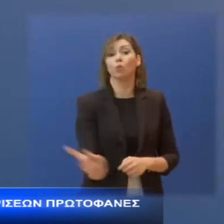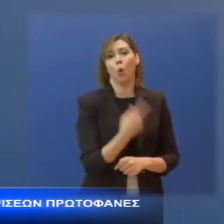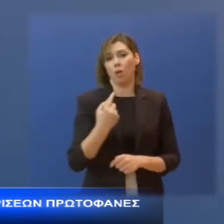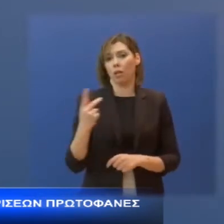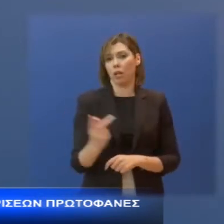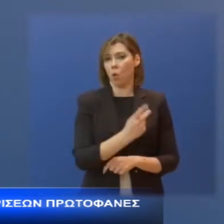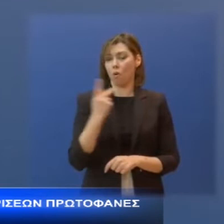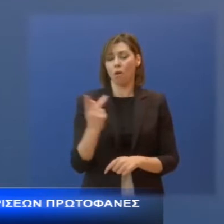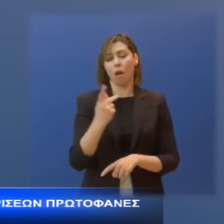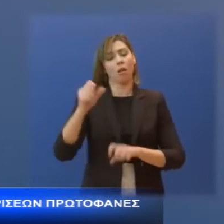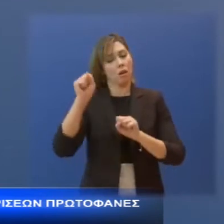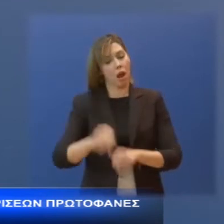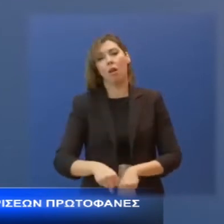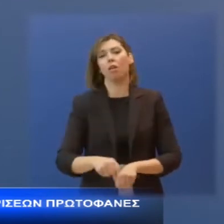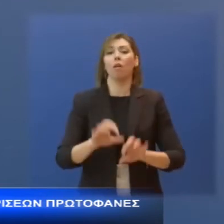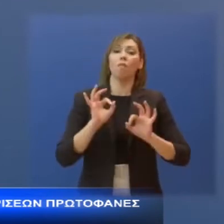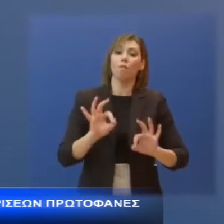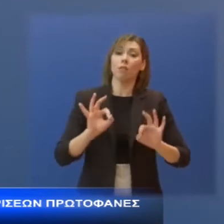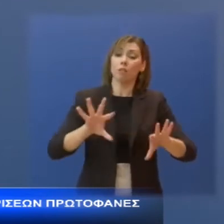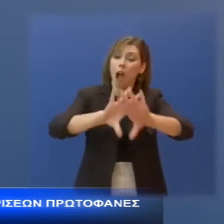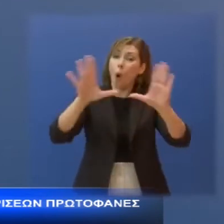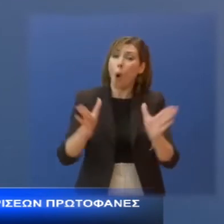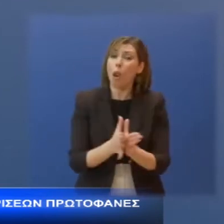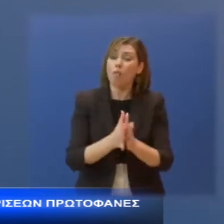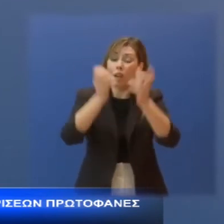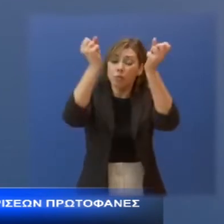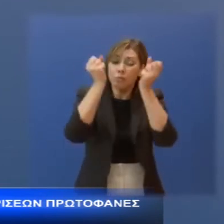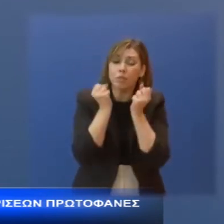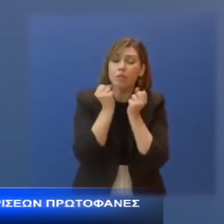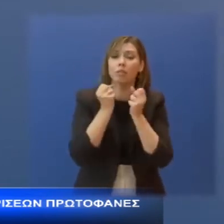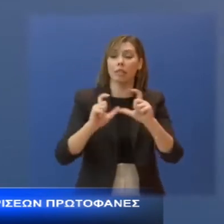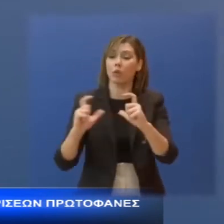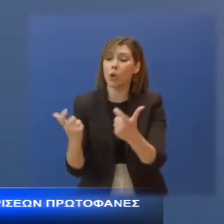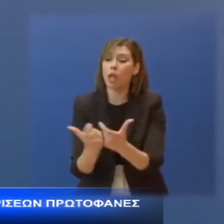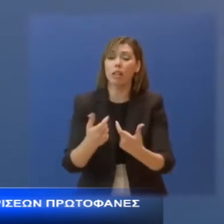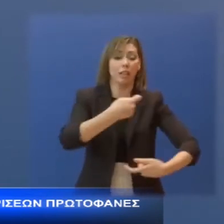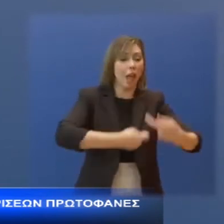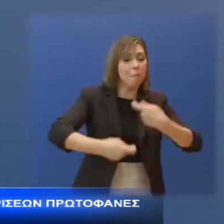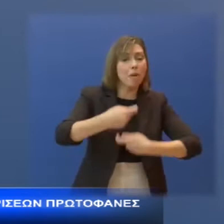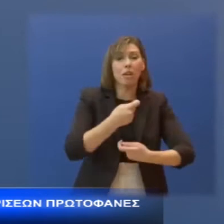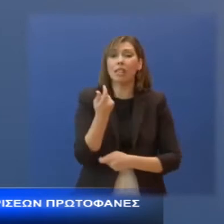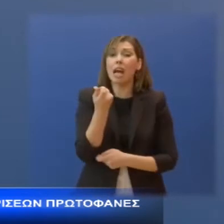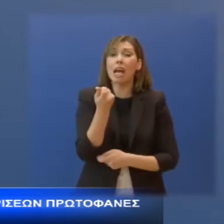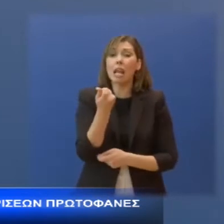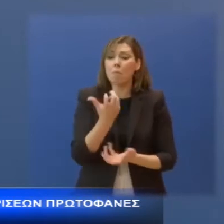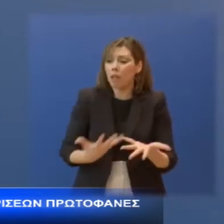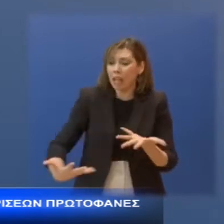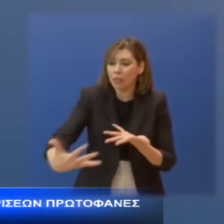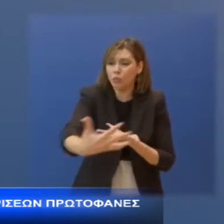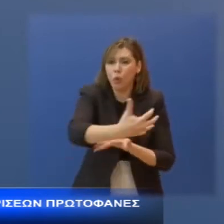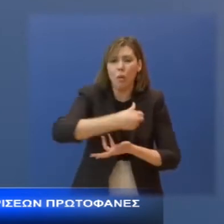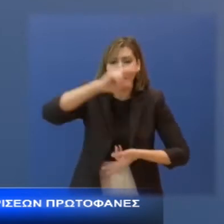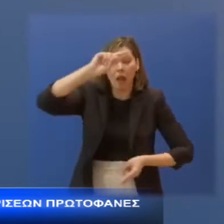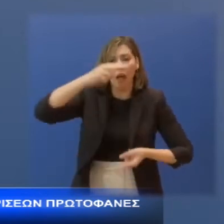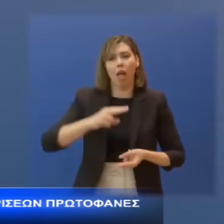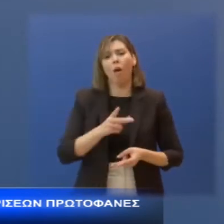κοινωνίας. Προκλήσεις με σοβαρή συνέπεια στα οικονομικά των οικοκυριών, των επιχειρήσεων, που καμιά κυβέρνηση πουθενά στον κόσμο δεν μπόρεσε